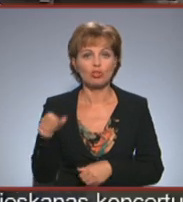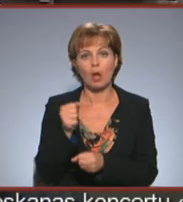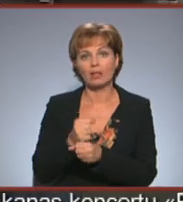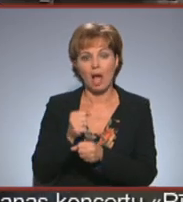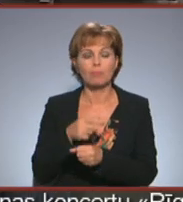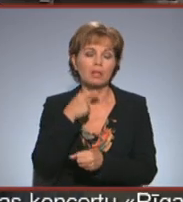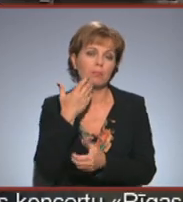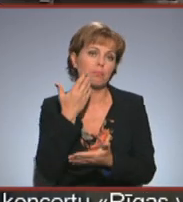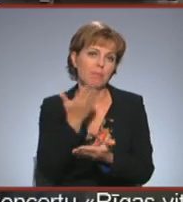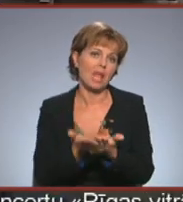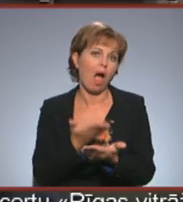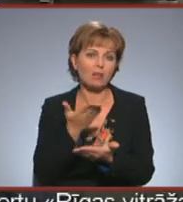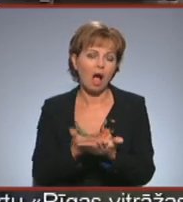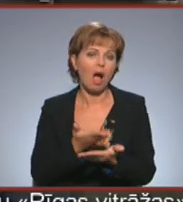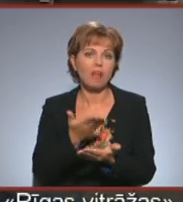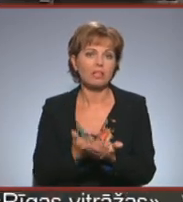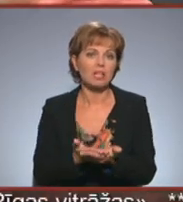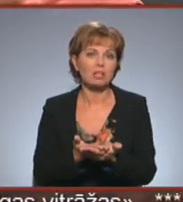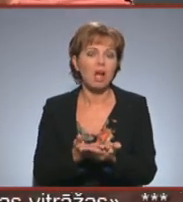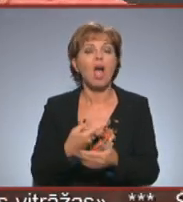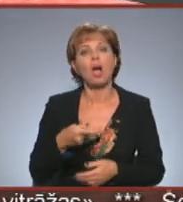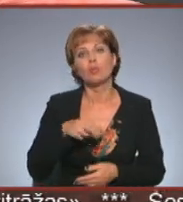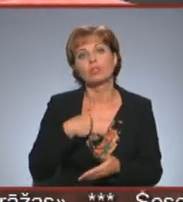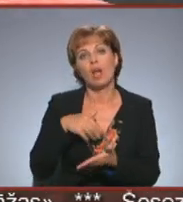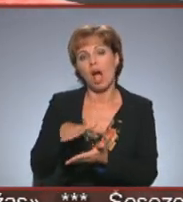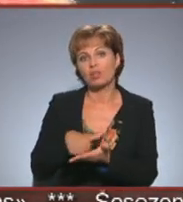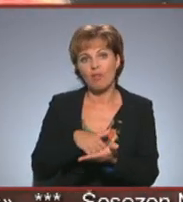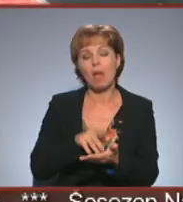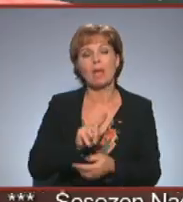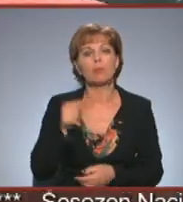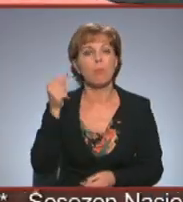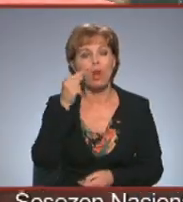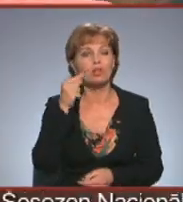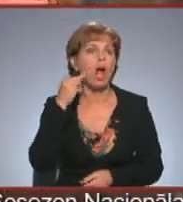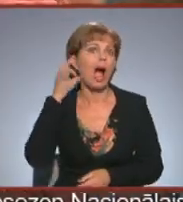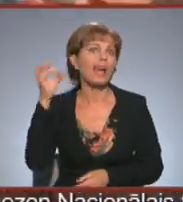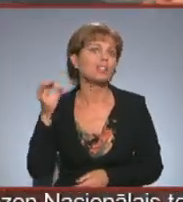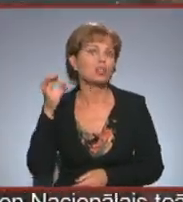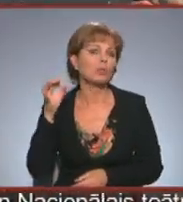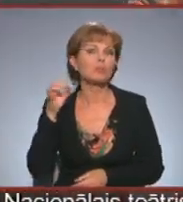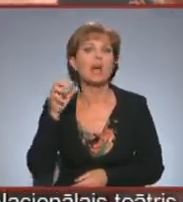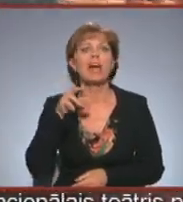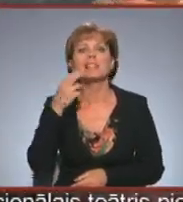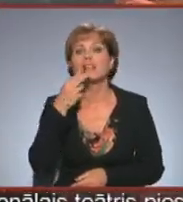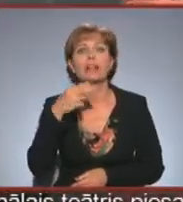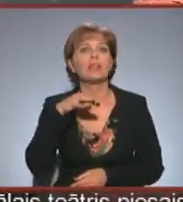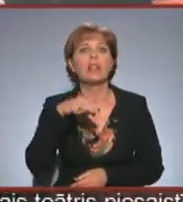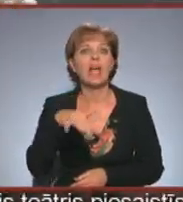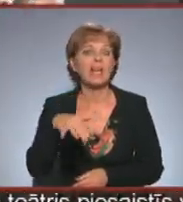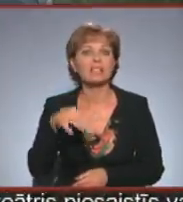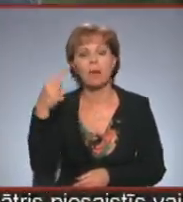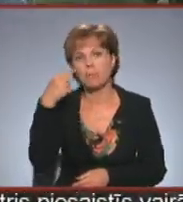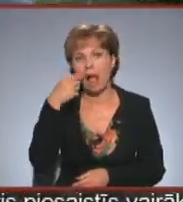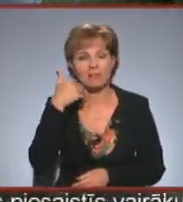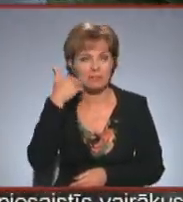gribu reāli to pierādīt. Es atvainos, bet muļķīgie aizspriedumi, ka skatītājs neies skatīties tikai tāpēc, ka ir mambalts.